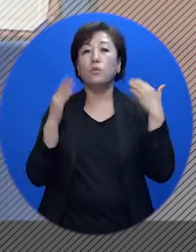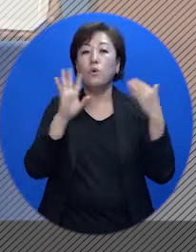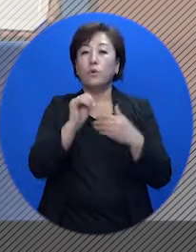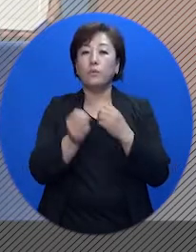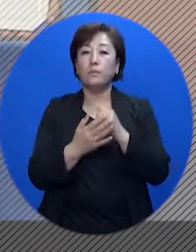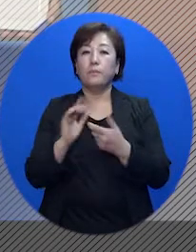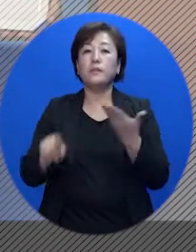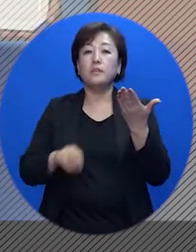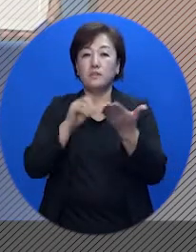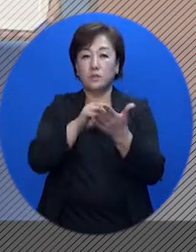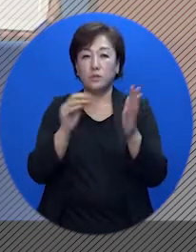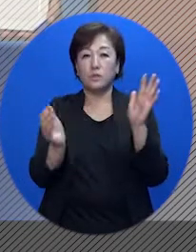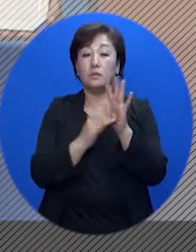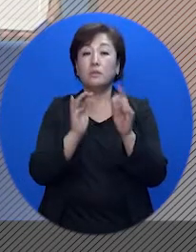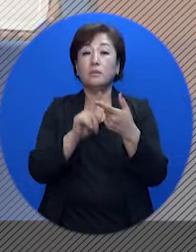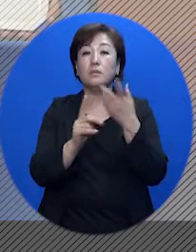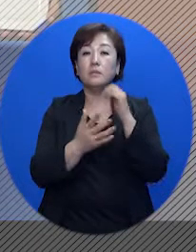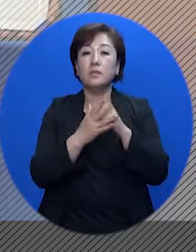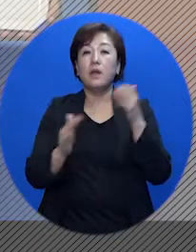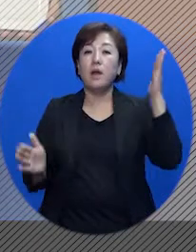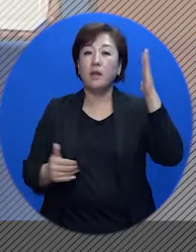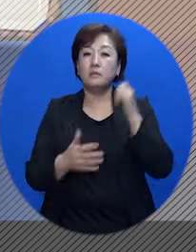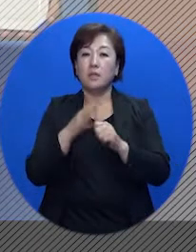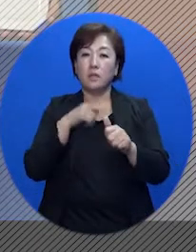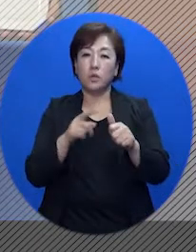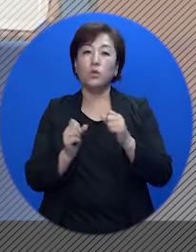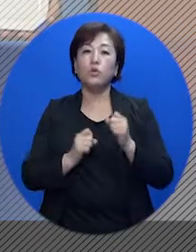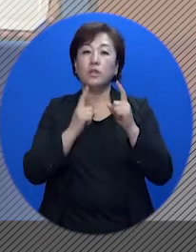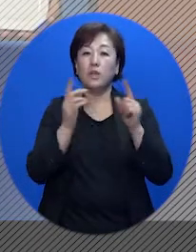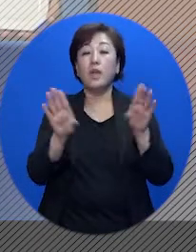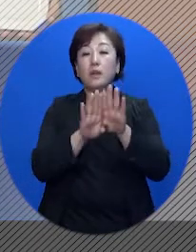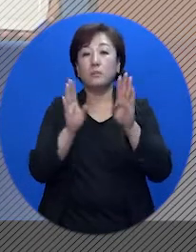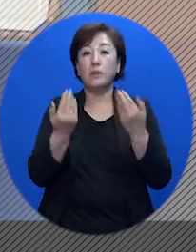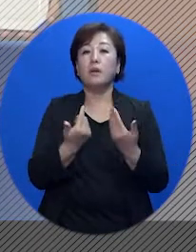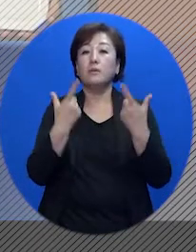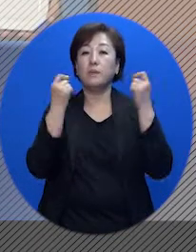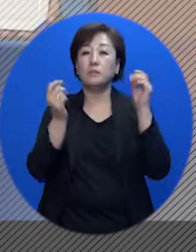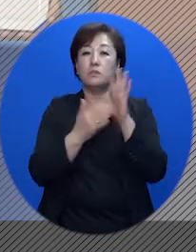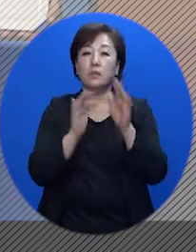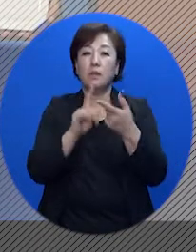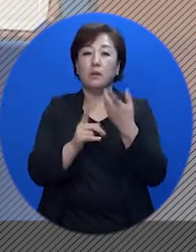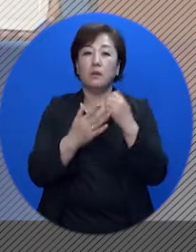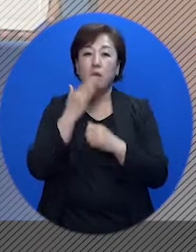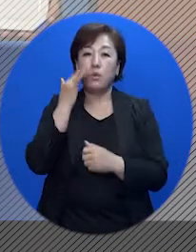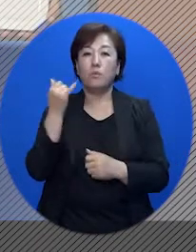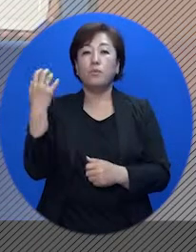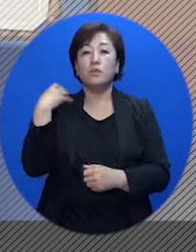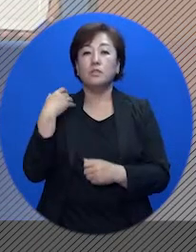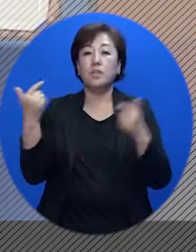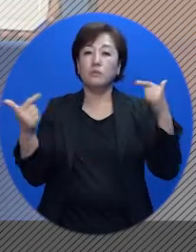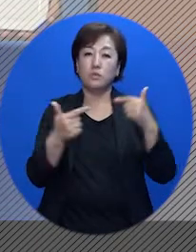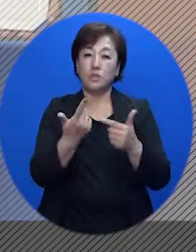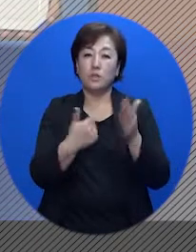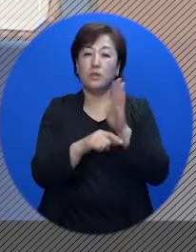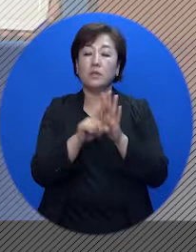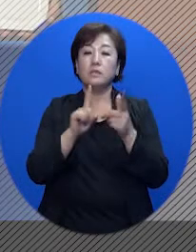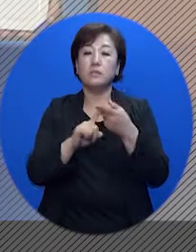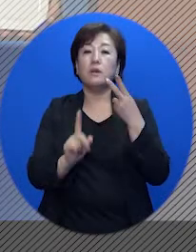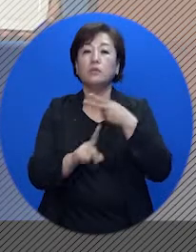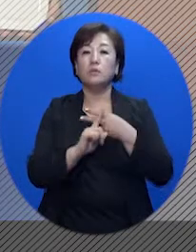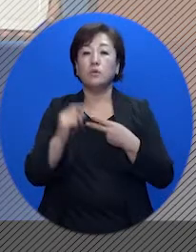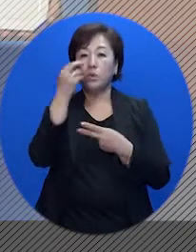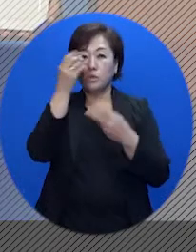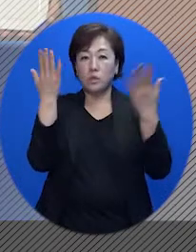지원됩니다. 울산시는 학생의 교육기회 형평성 보장과 학부모 부담 경감을 위해 울산시